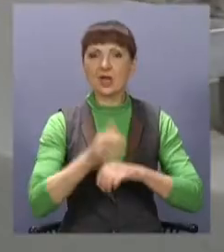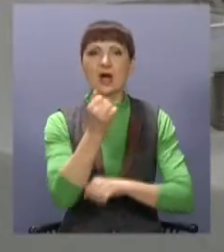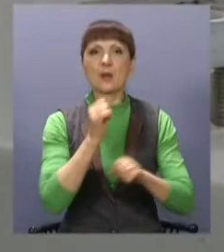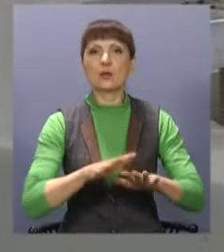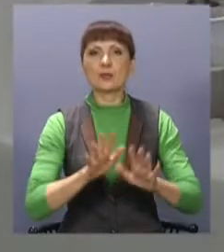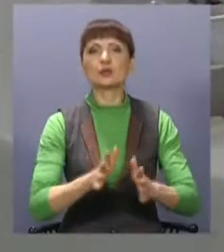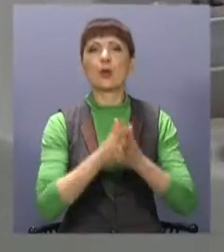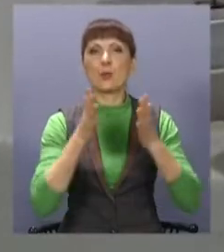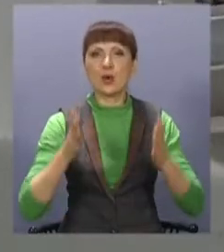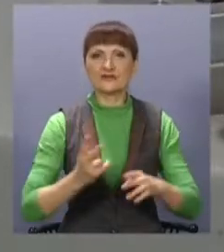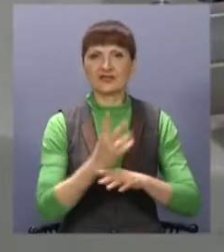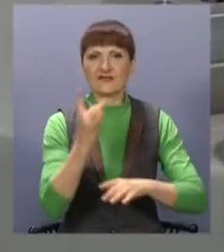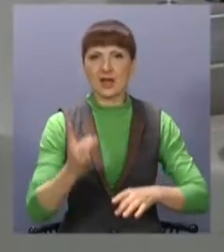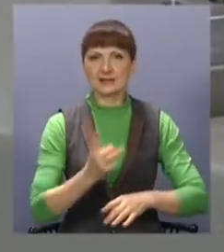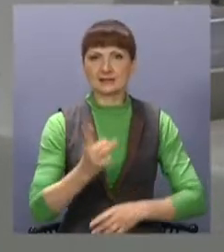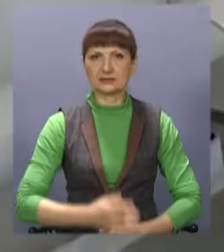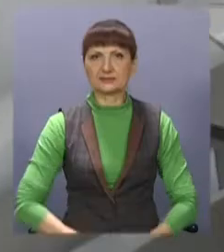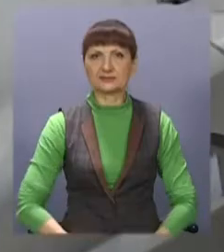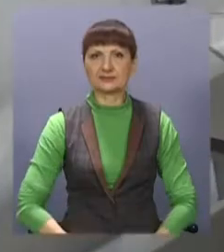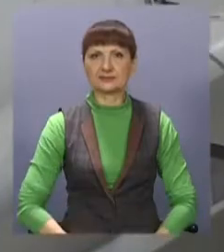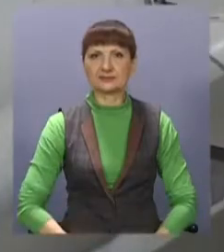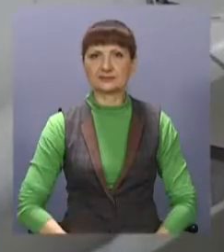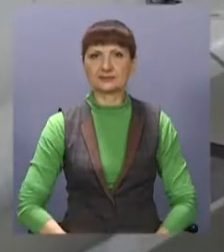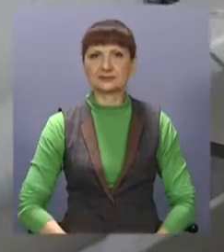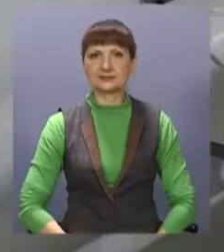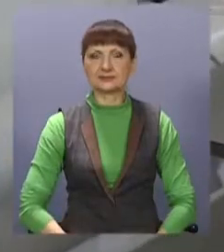мест станет больше в два раза.